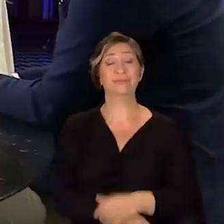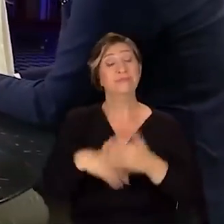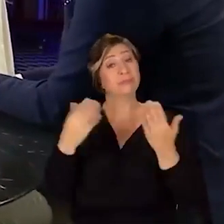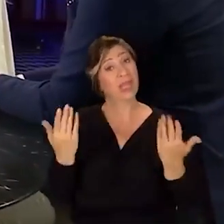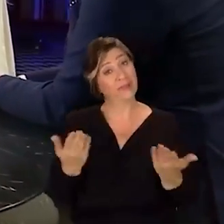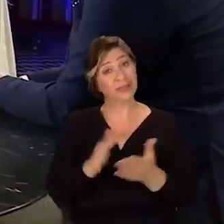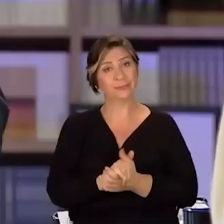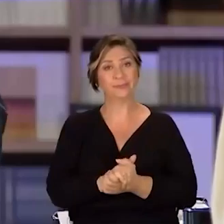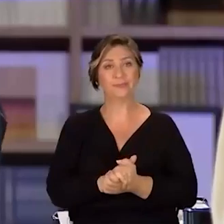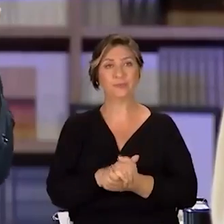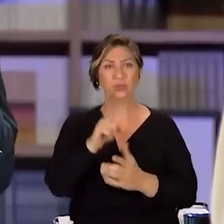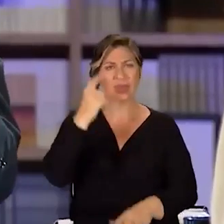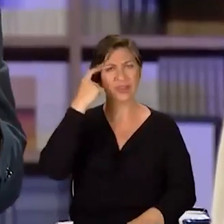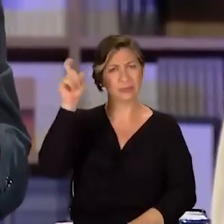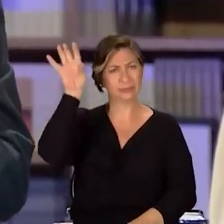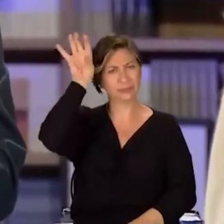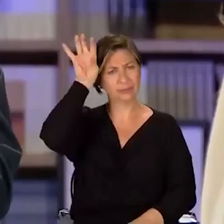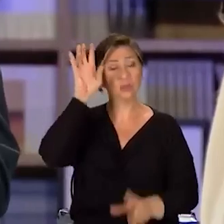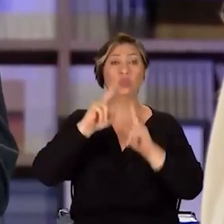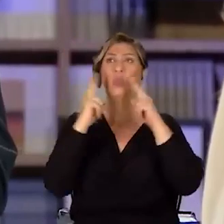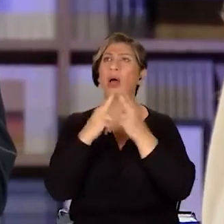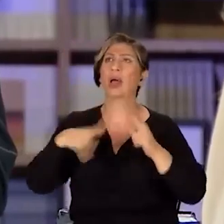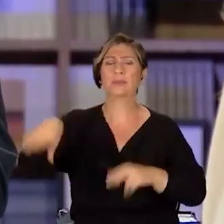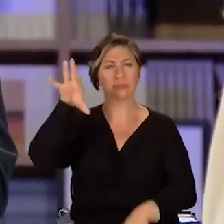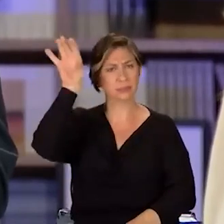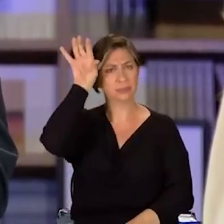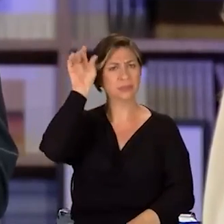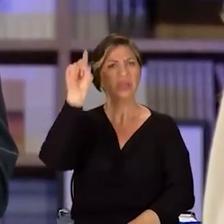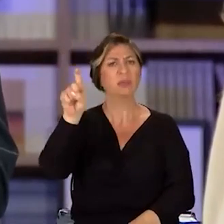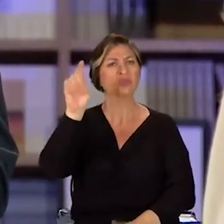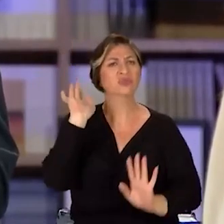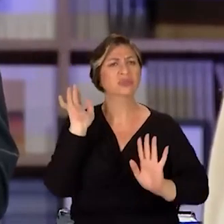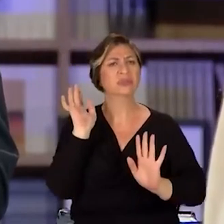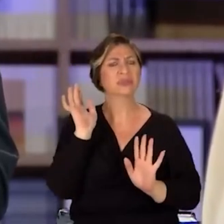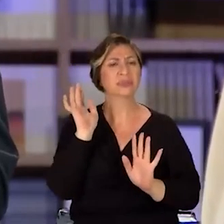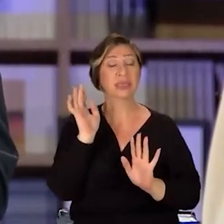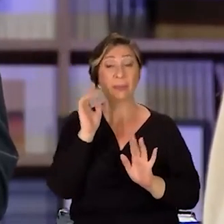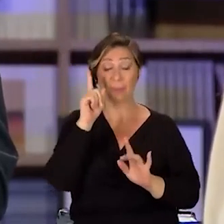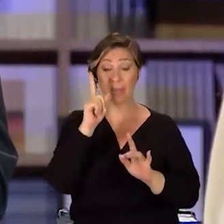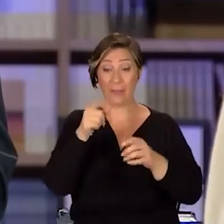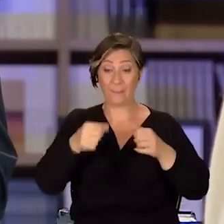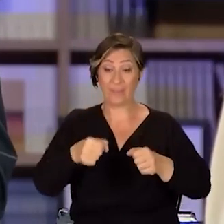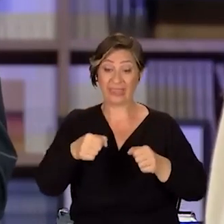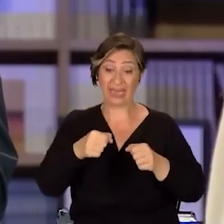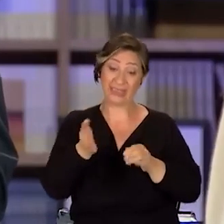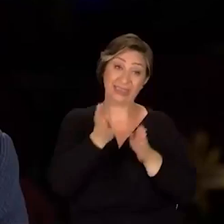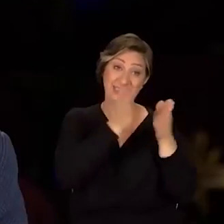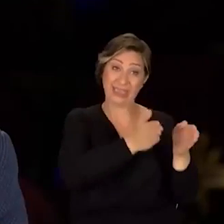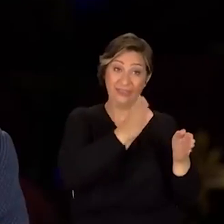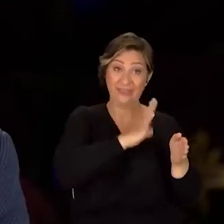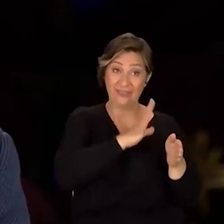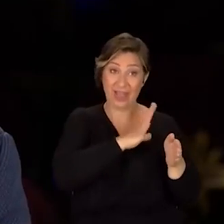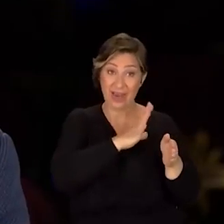Evet, buna kafayı takmış durumda bütün dünya. Evet. Aslında. Ya yani işin hem bir pazar tarafı var gördüğünüz gibi. Evet. Bununla